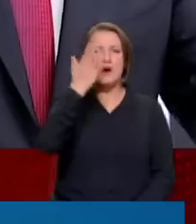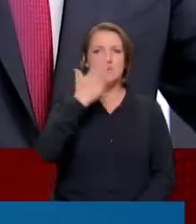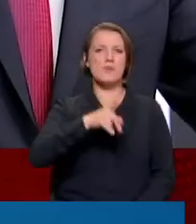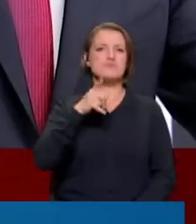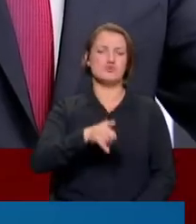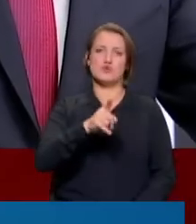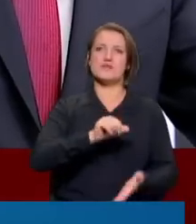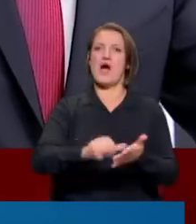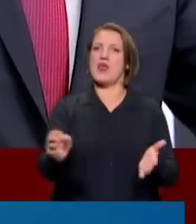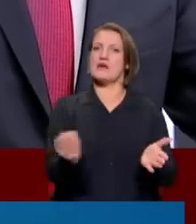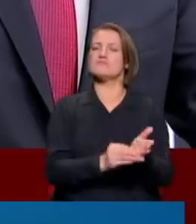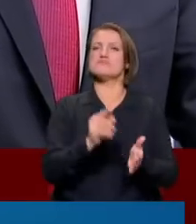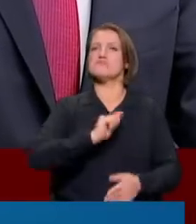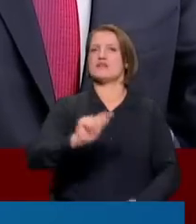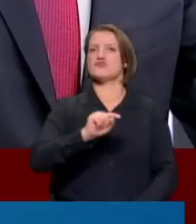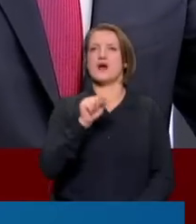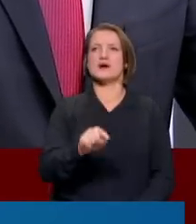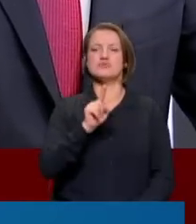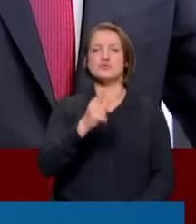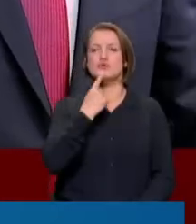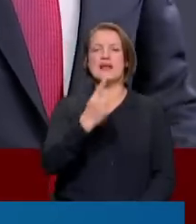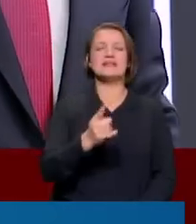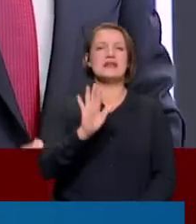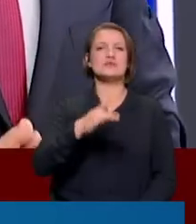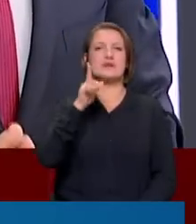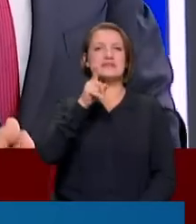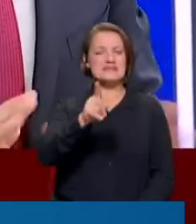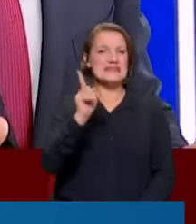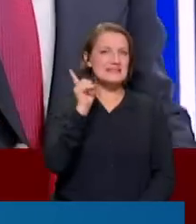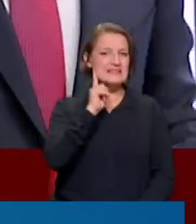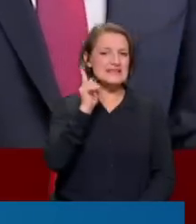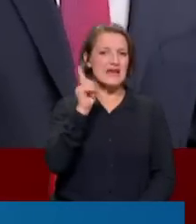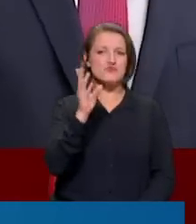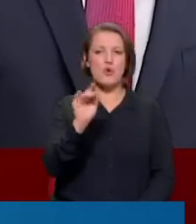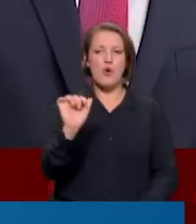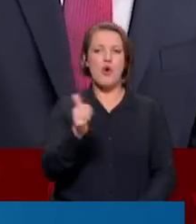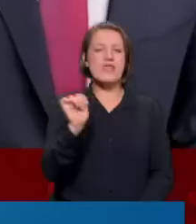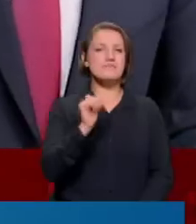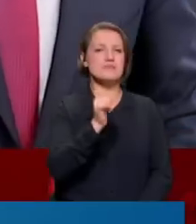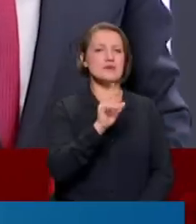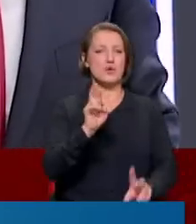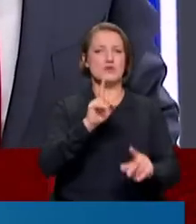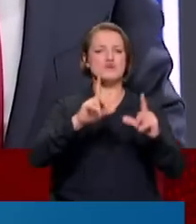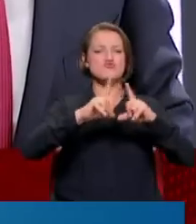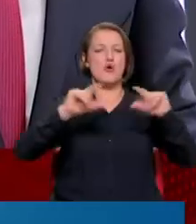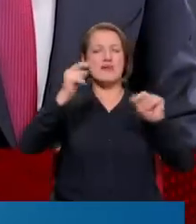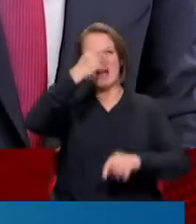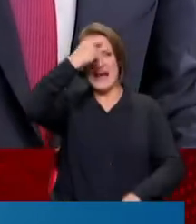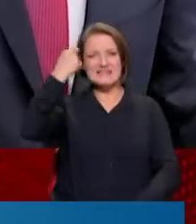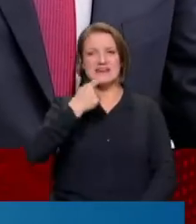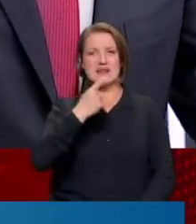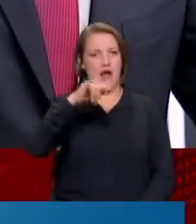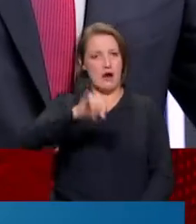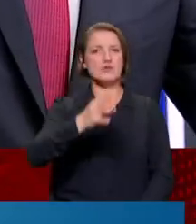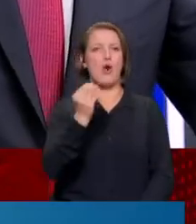tarih kaydedecek bunu söyledikten sonra siz Tabii sizi dinlerken çok önemli konulara vurgu yaptınız Coğrafya kaderdir dediniz